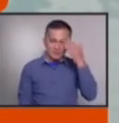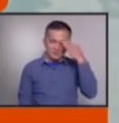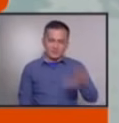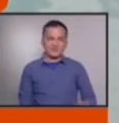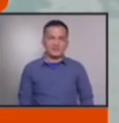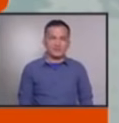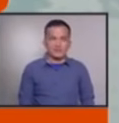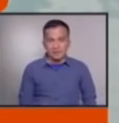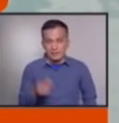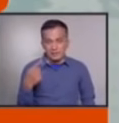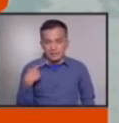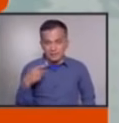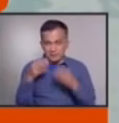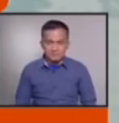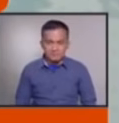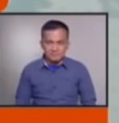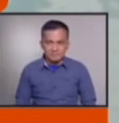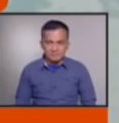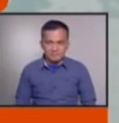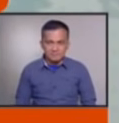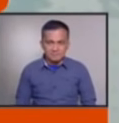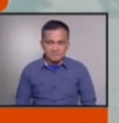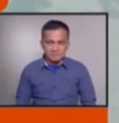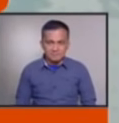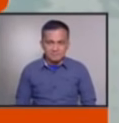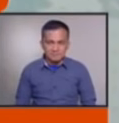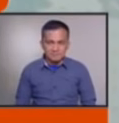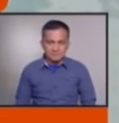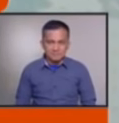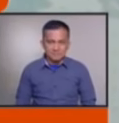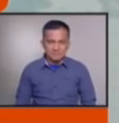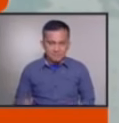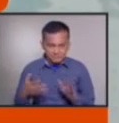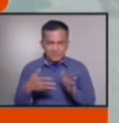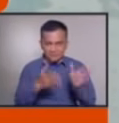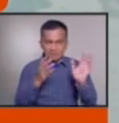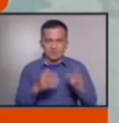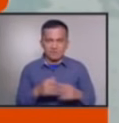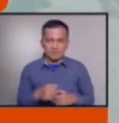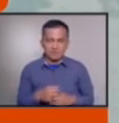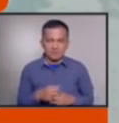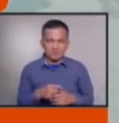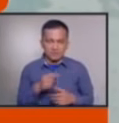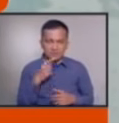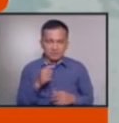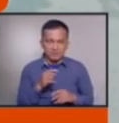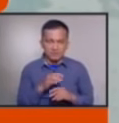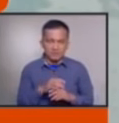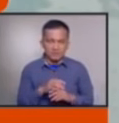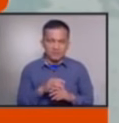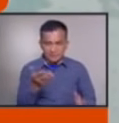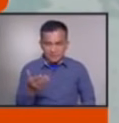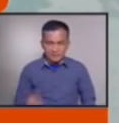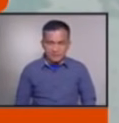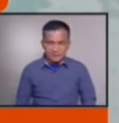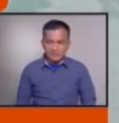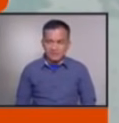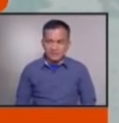sir. Meron ka mamisay kay Sosimo? Yung sana, sir. Hayaan na lang sana kami kung pili po na Pinagmula po. Sana nagmana po kami.